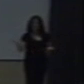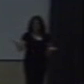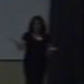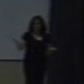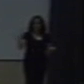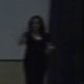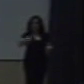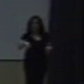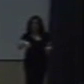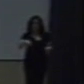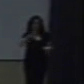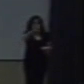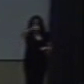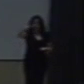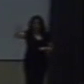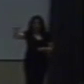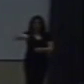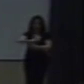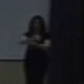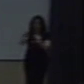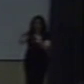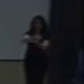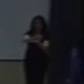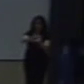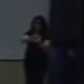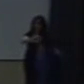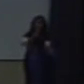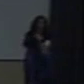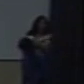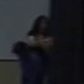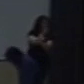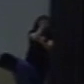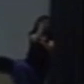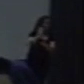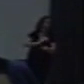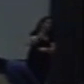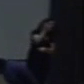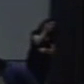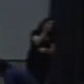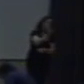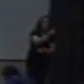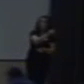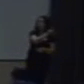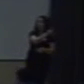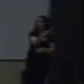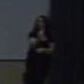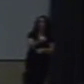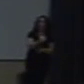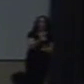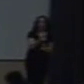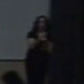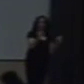amb les dades que ens ha donat la Sílvia, doncs veiem que la tele es mira molt encara, no? I la transmissió de